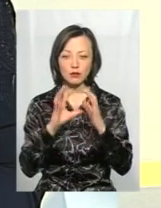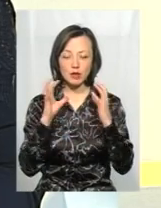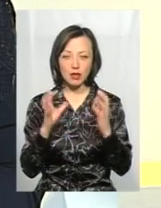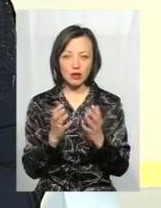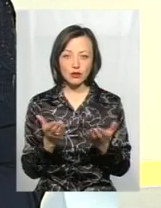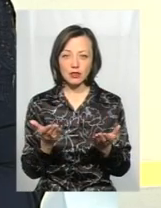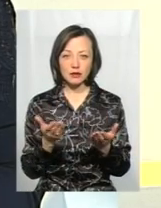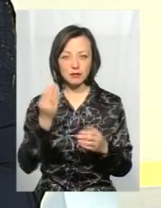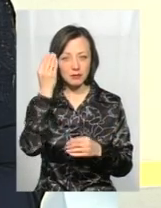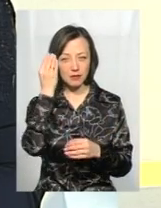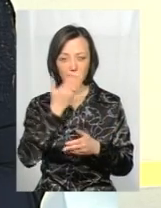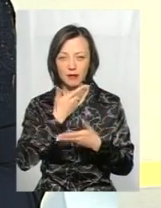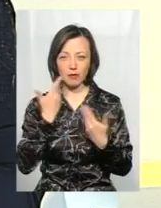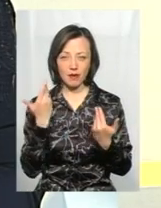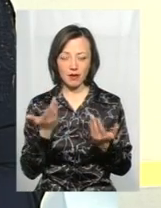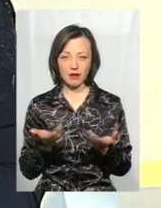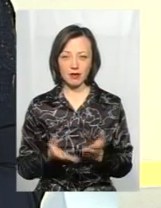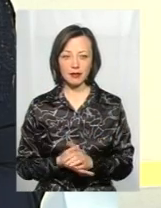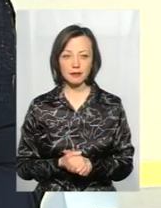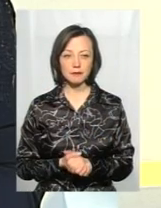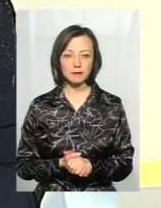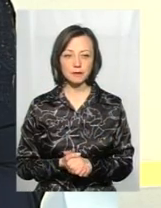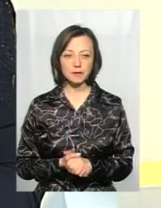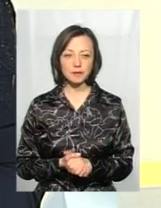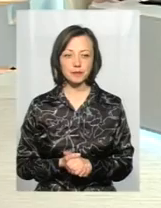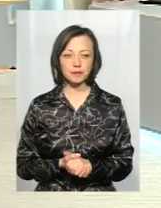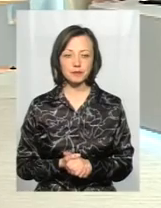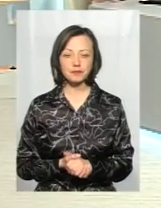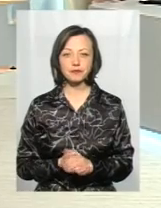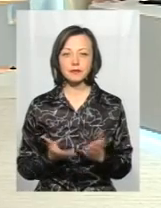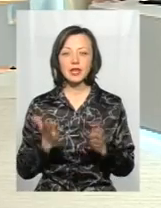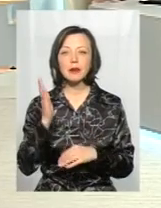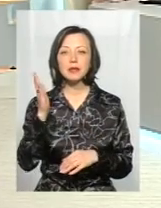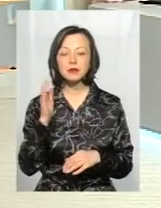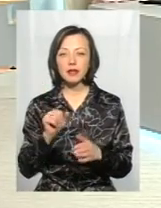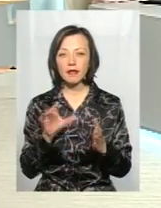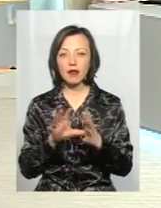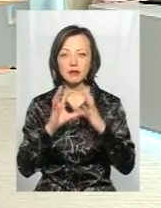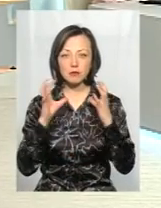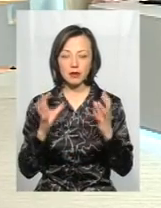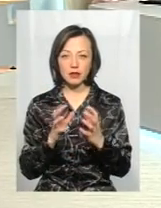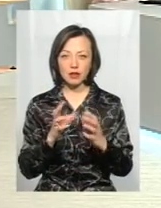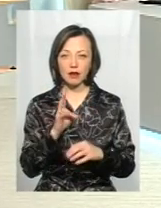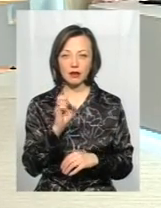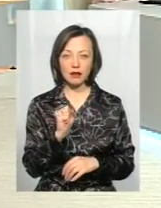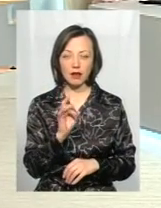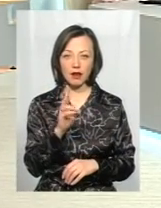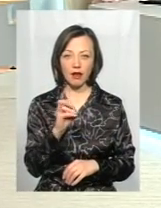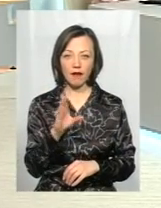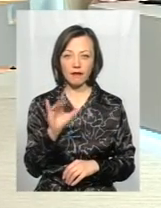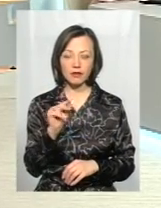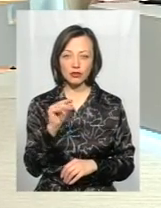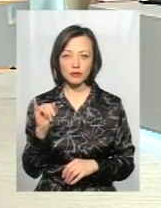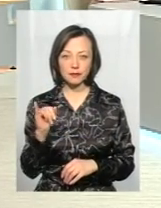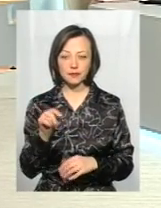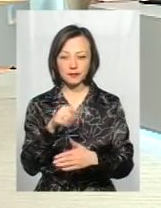енергозберігаючих. Тобто немає ефективності цього витрачання. Пані Любова, які перспективи щодо енергозбереження в Нарковецькій ОТГ? Ви знаєте,